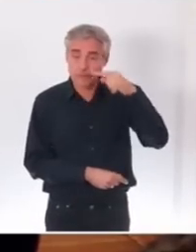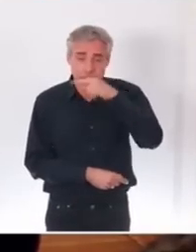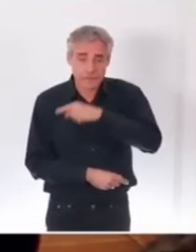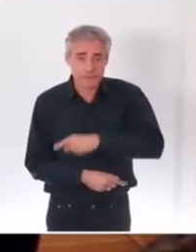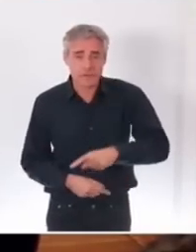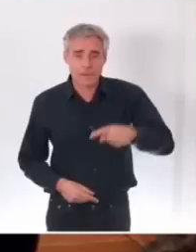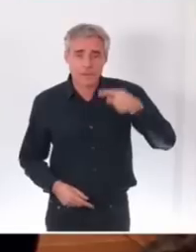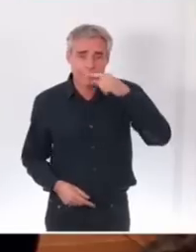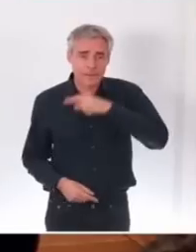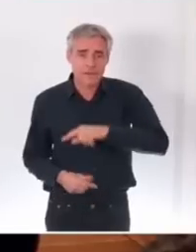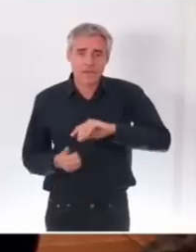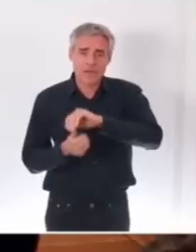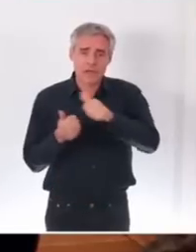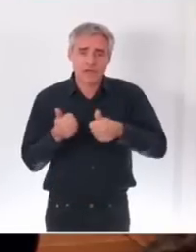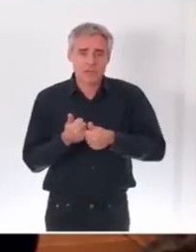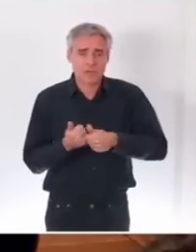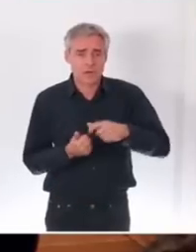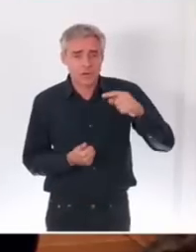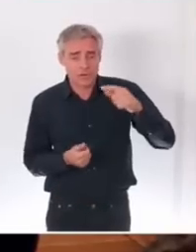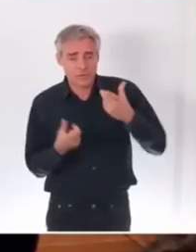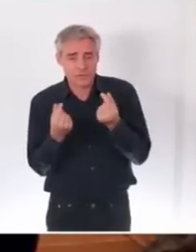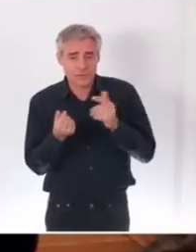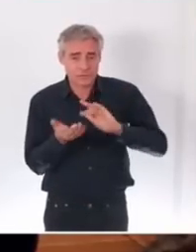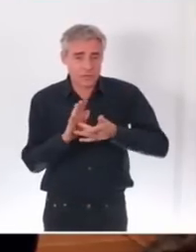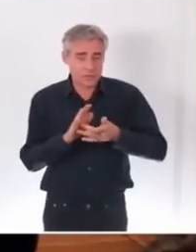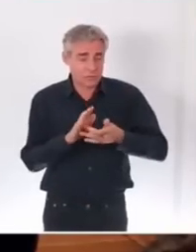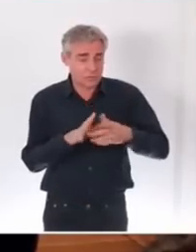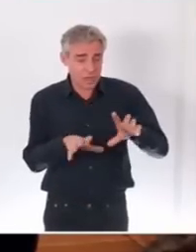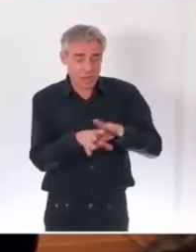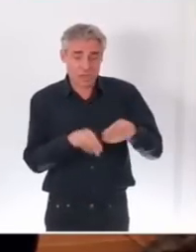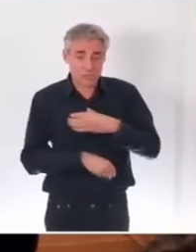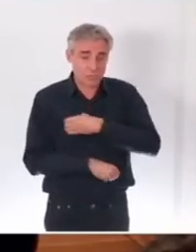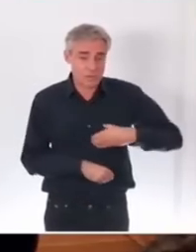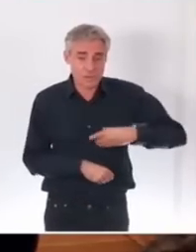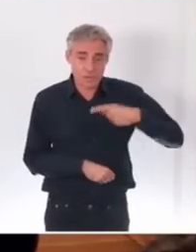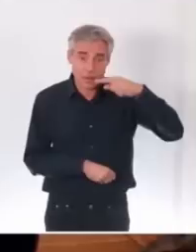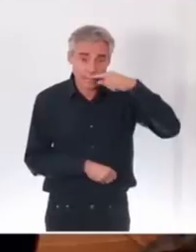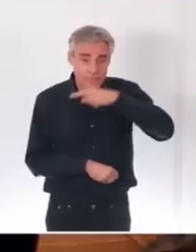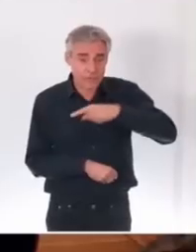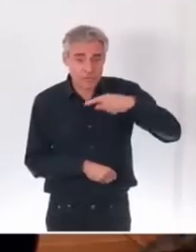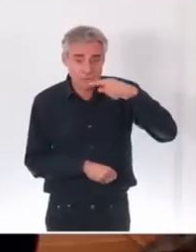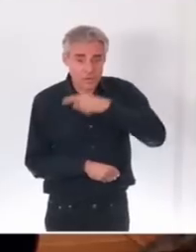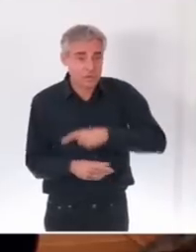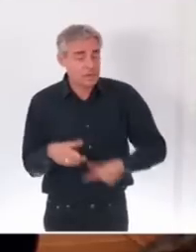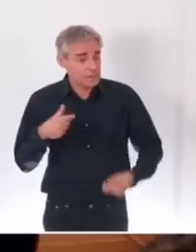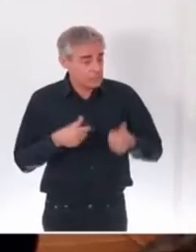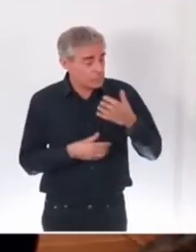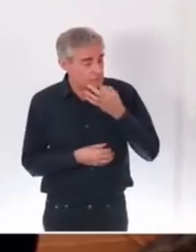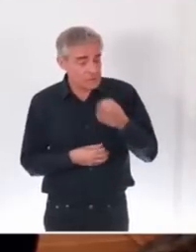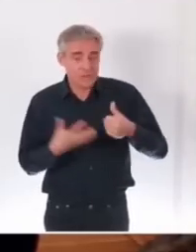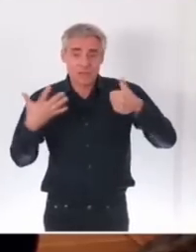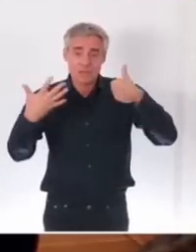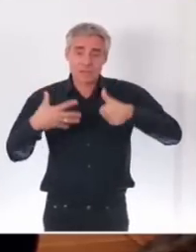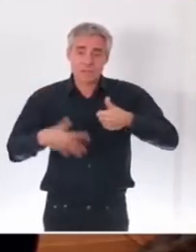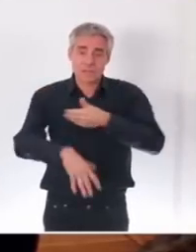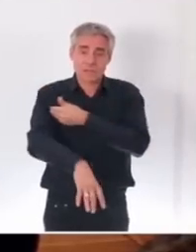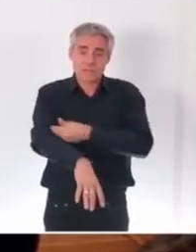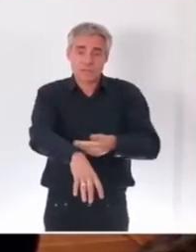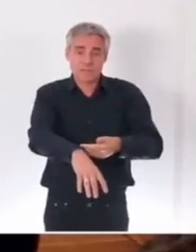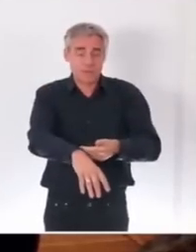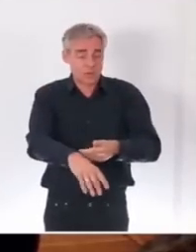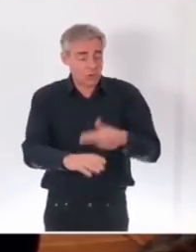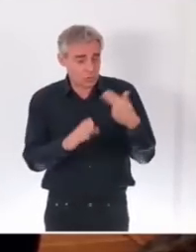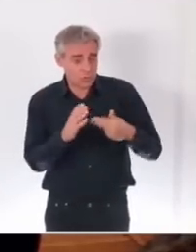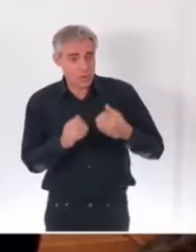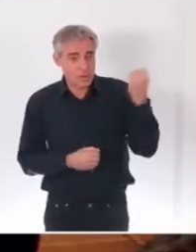vous, l'adjointe aux finances et tous ceux qui les entourent. Allez nous expliquer que 16,5 millions d'euros est pire